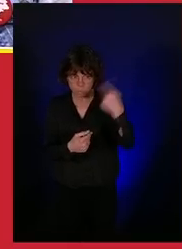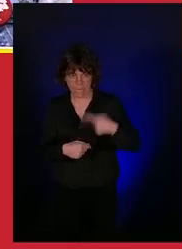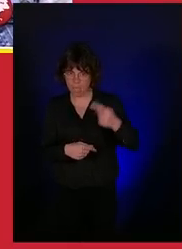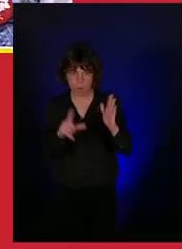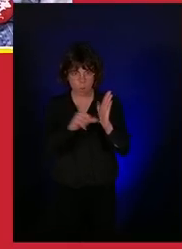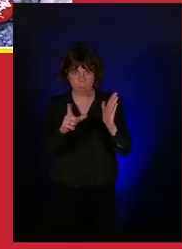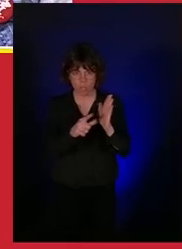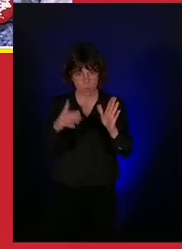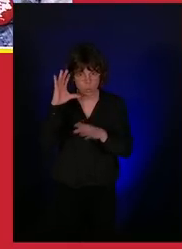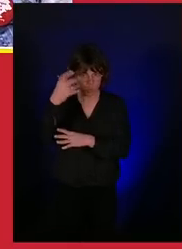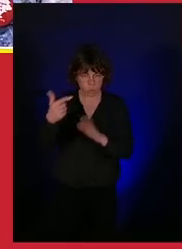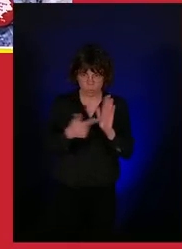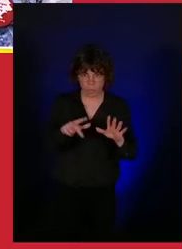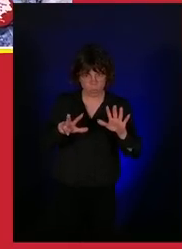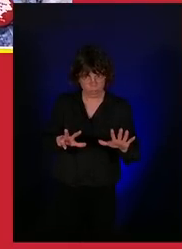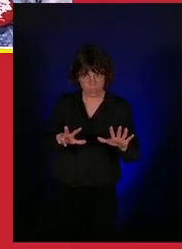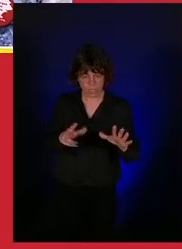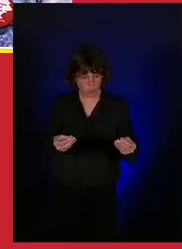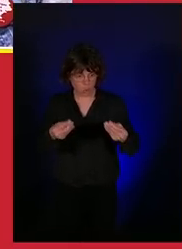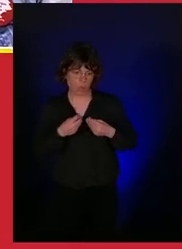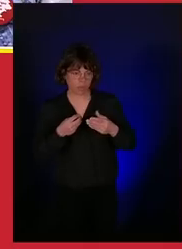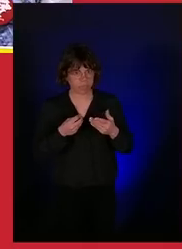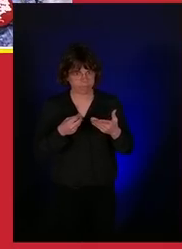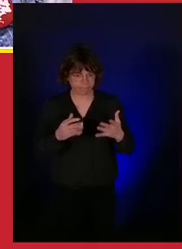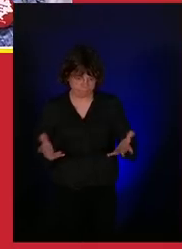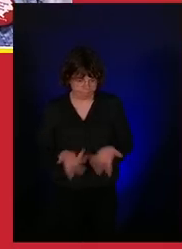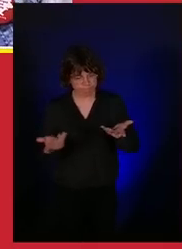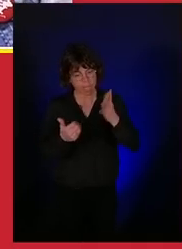2008 et conforter notre indépendance.